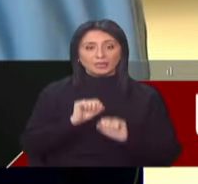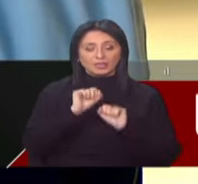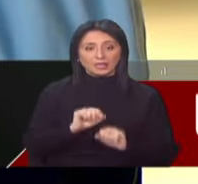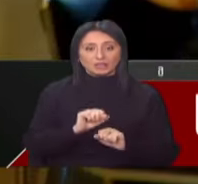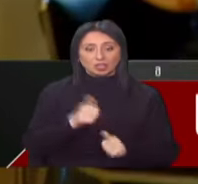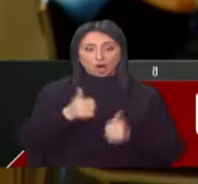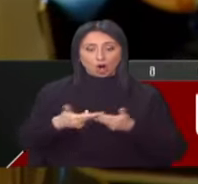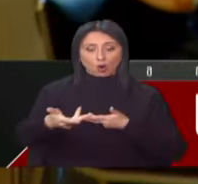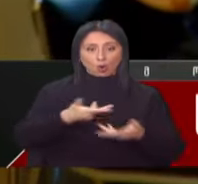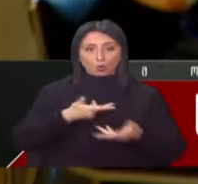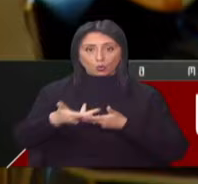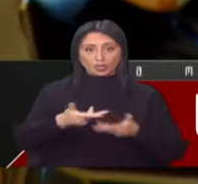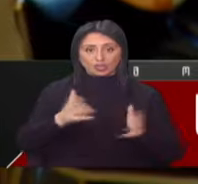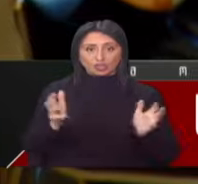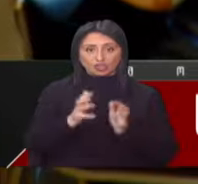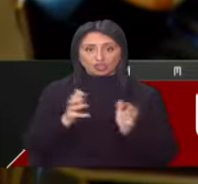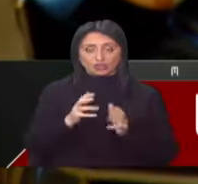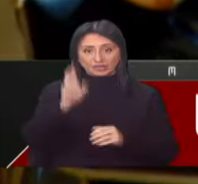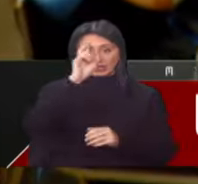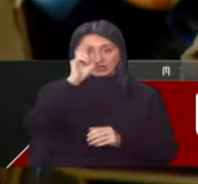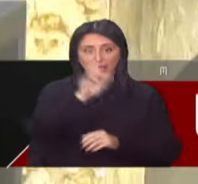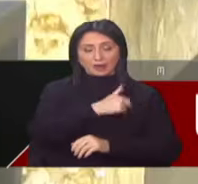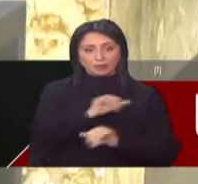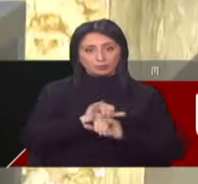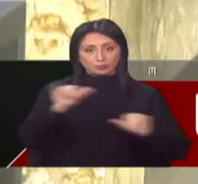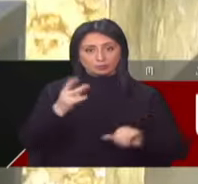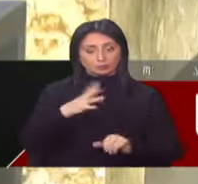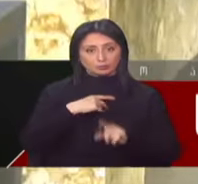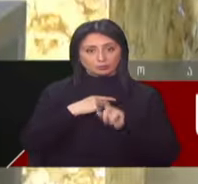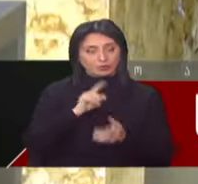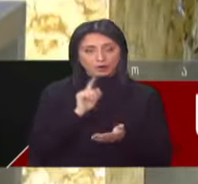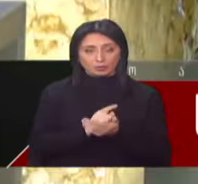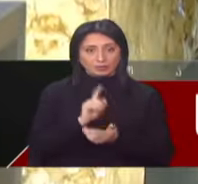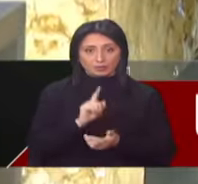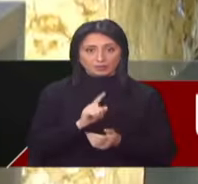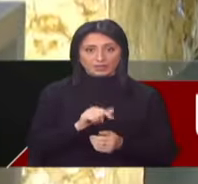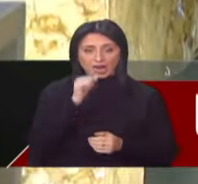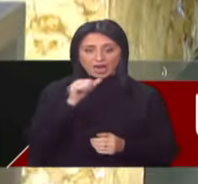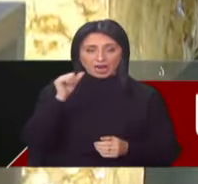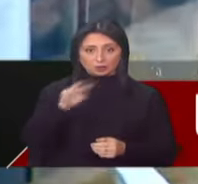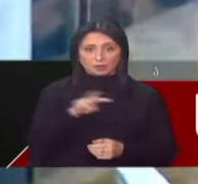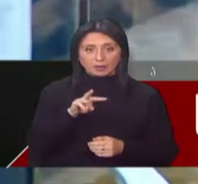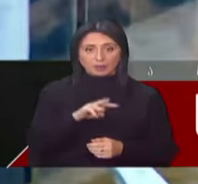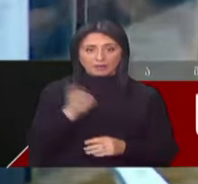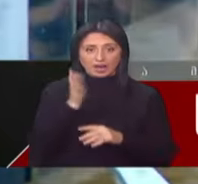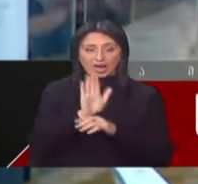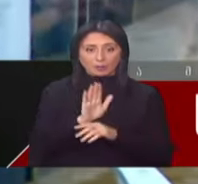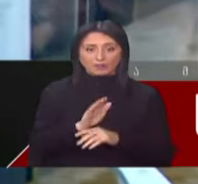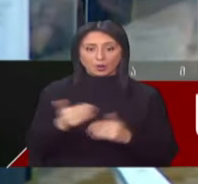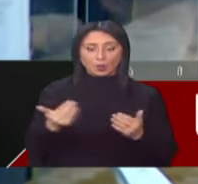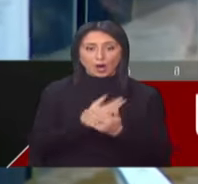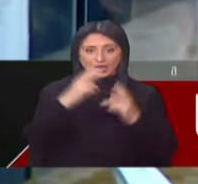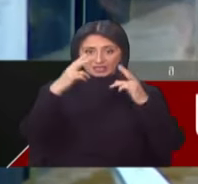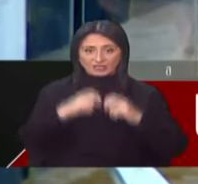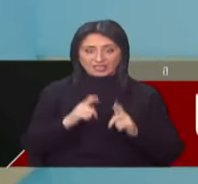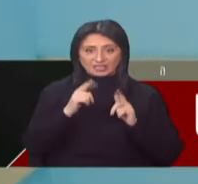და კონკურენტული გარემოს შენარჩუნებისთვის სახელმწიფო კლინიკების ძლიერება აუცილებელია. Გასული წლის მარტში გამოქვეყნებული უახლესი